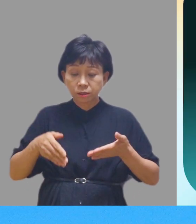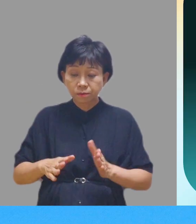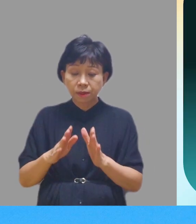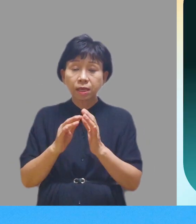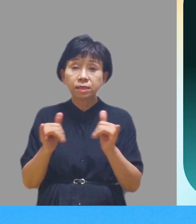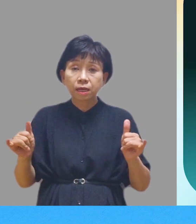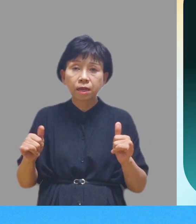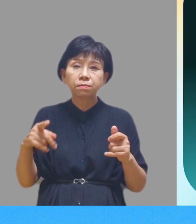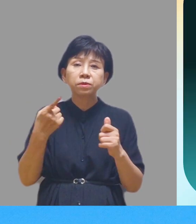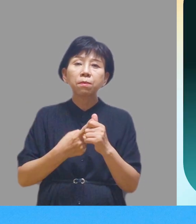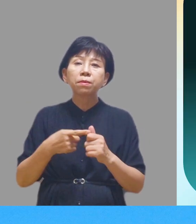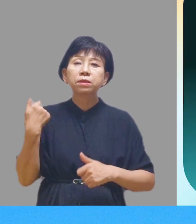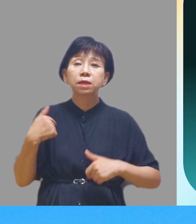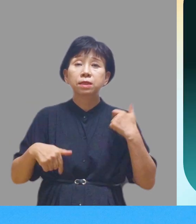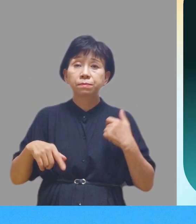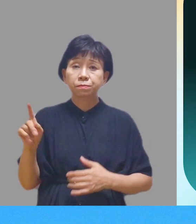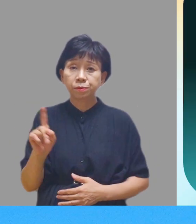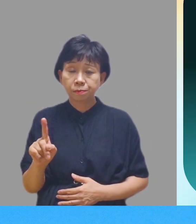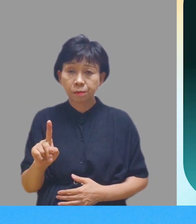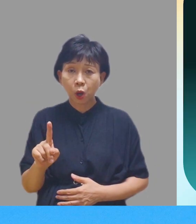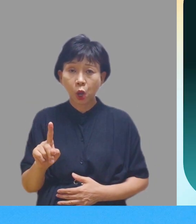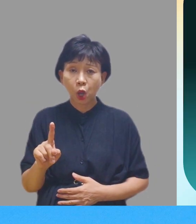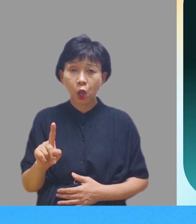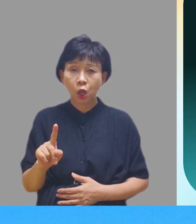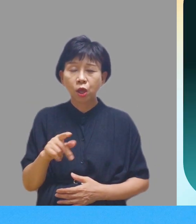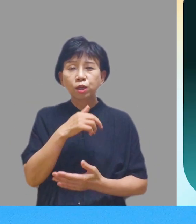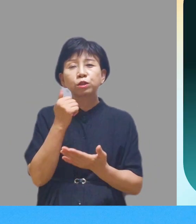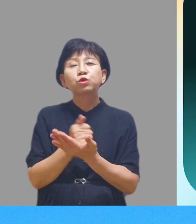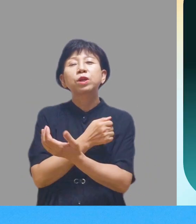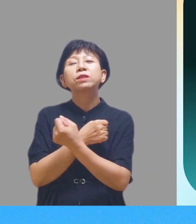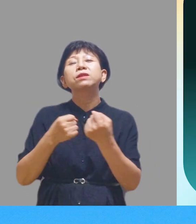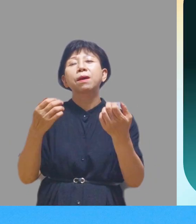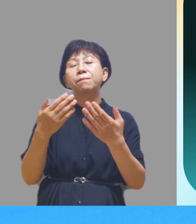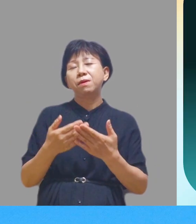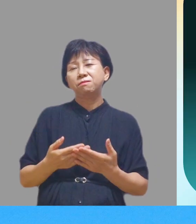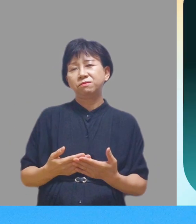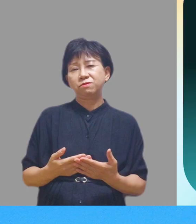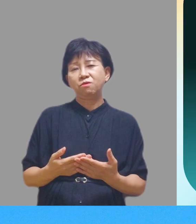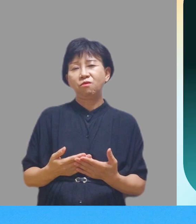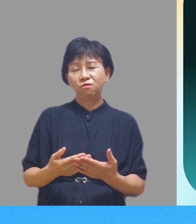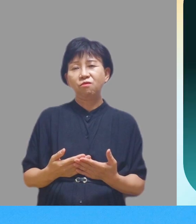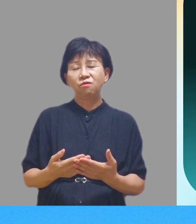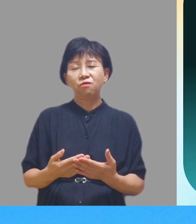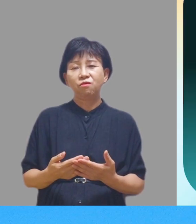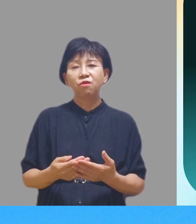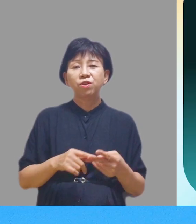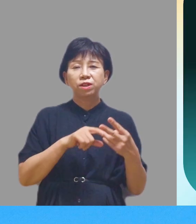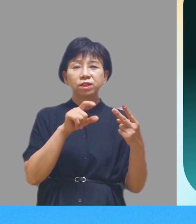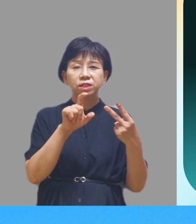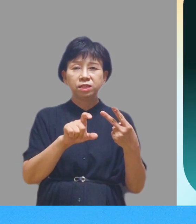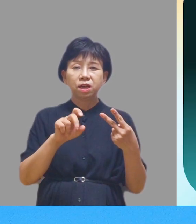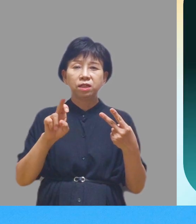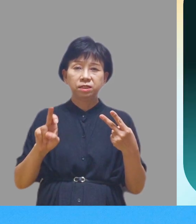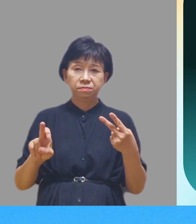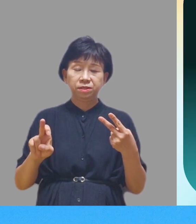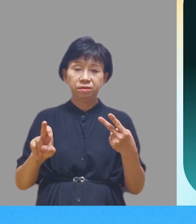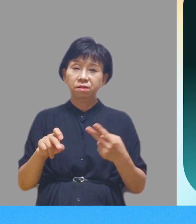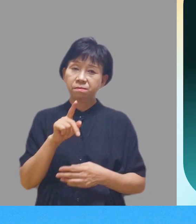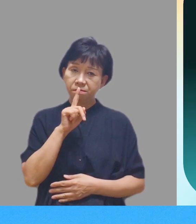기쁨이 무엇인지 여기 12절에서 잘 보여주고 있는 말씀입니다. 잘